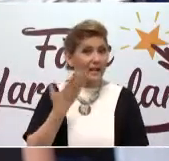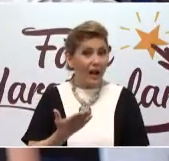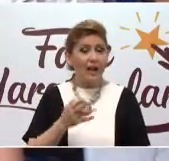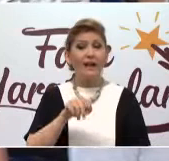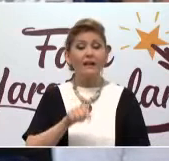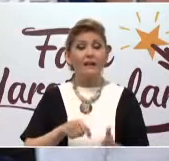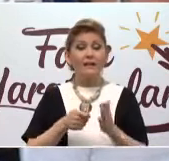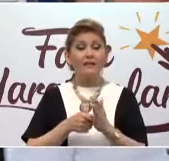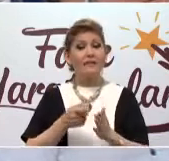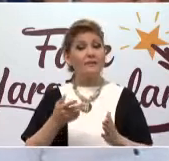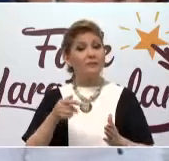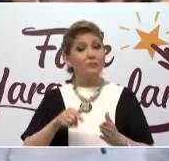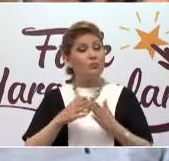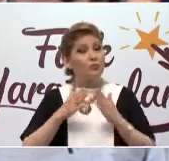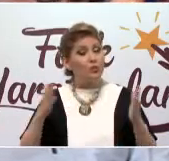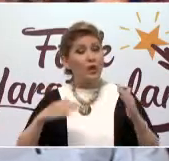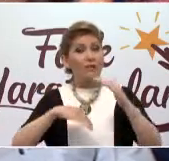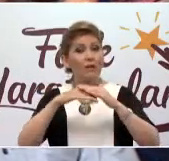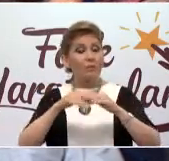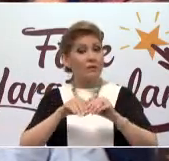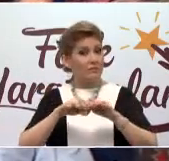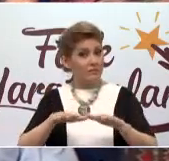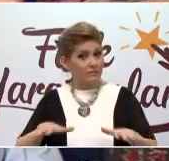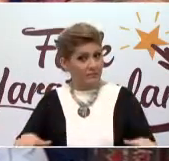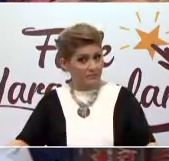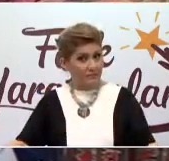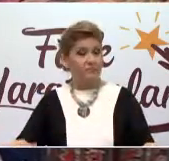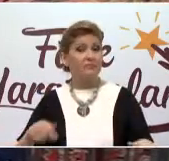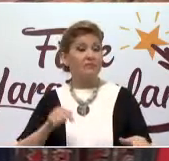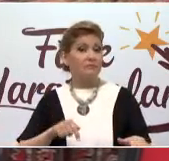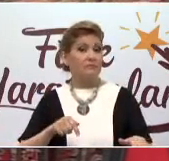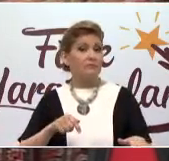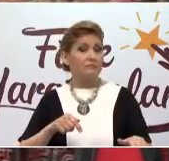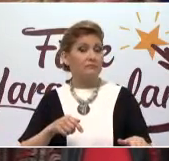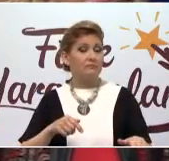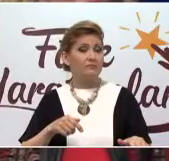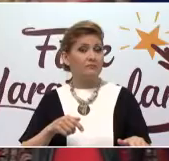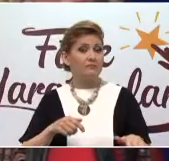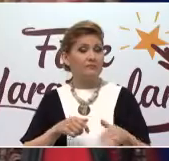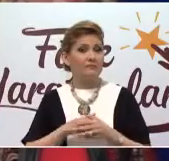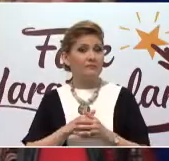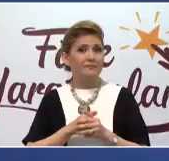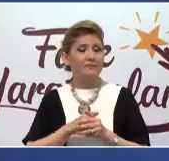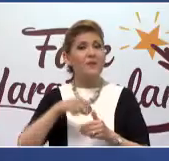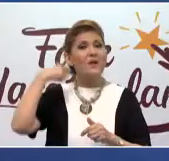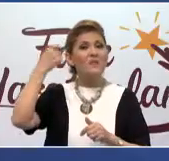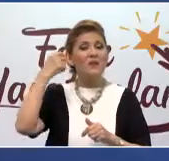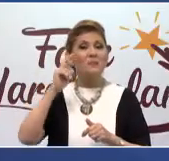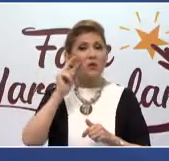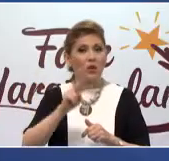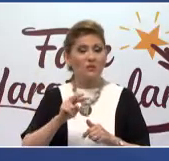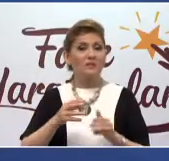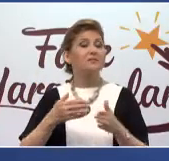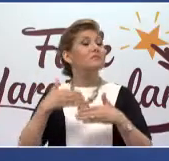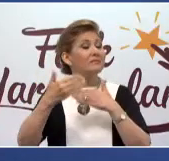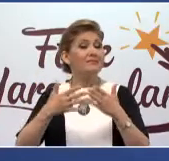eş zamanlı yapılan büyük bir taban hareketine dönüştü. Yine bir film gösterimi etkinliğinin